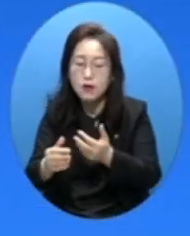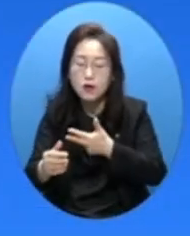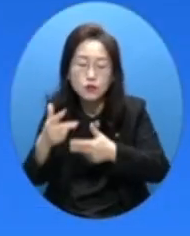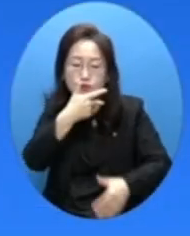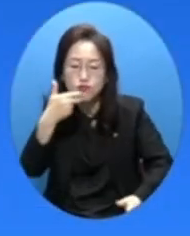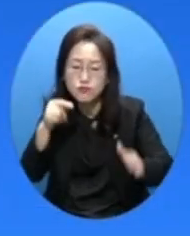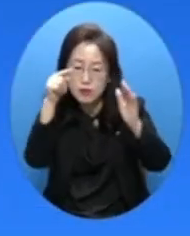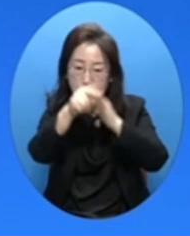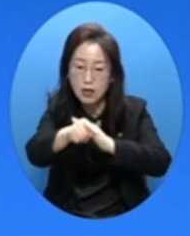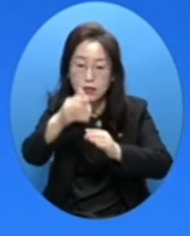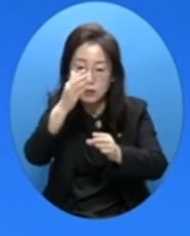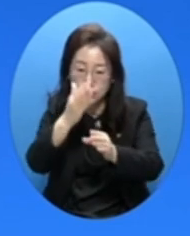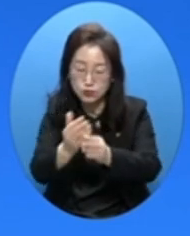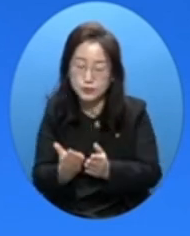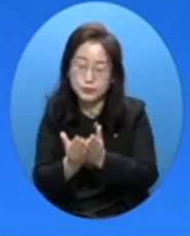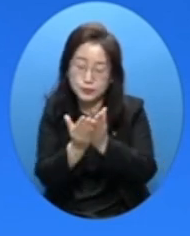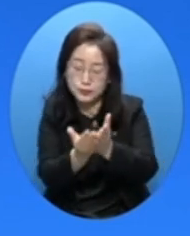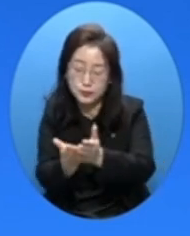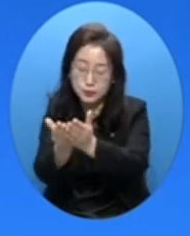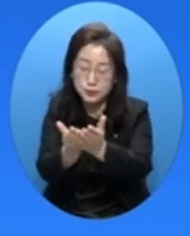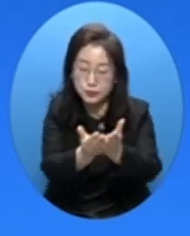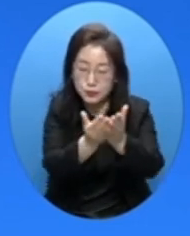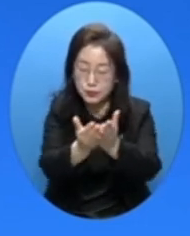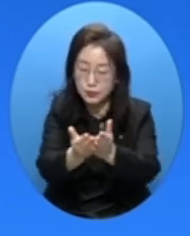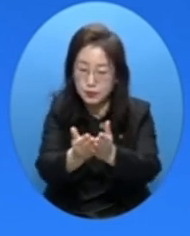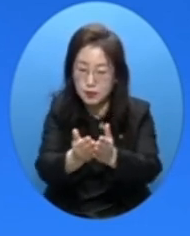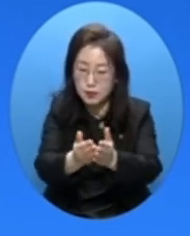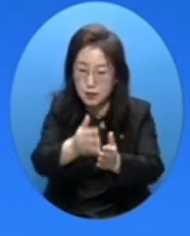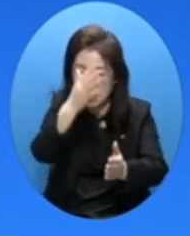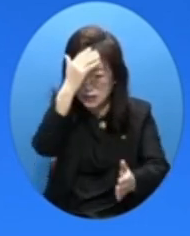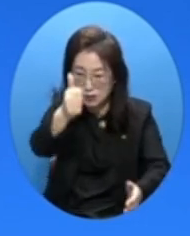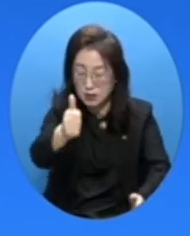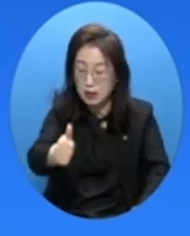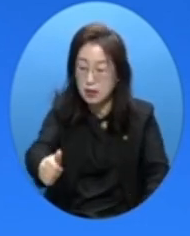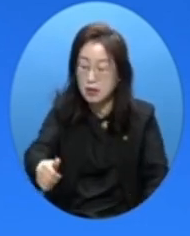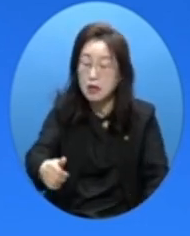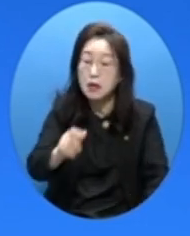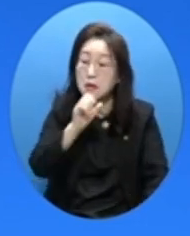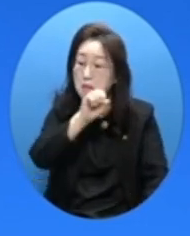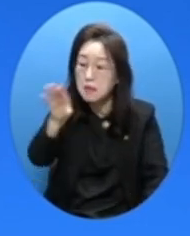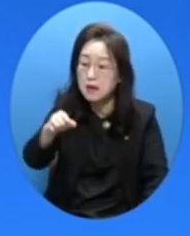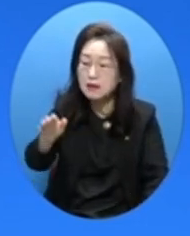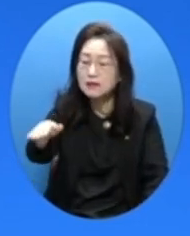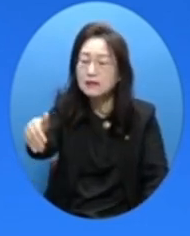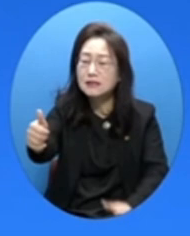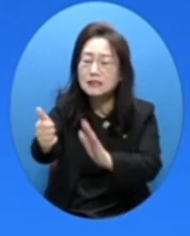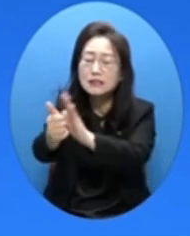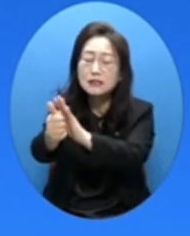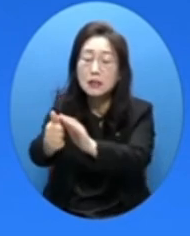와서 얘기를 합니다. 선생님, 바로 우리가 지나간 지점이 충돌해서